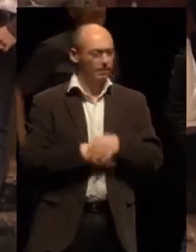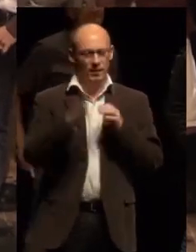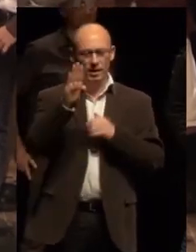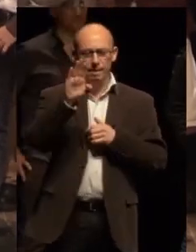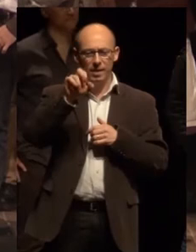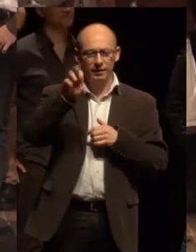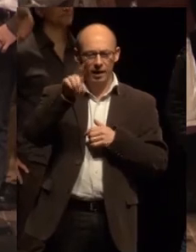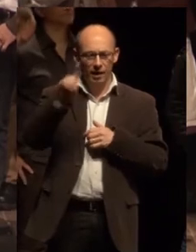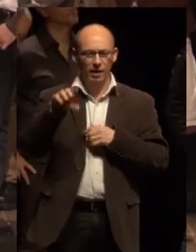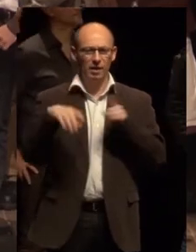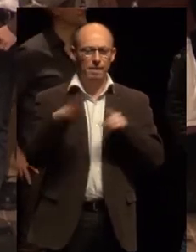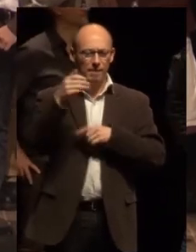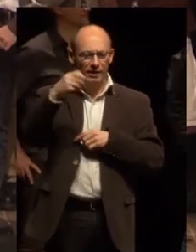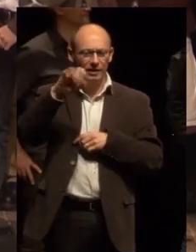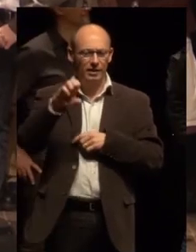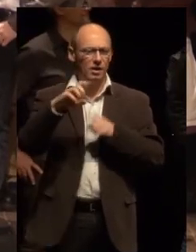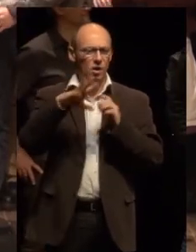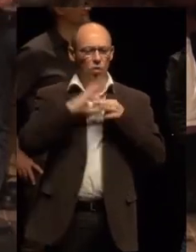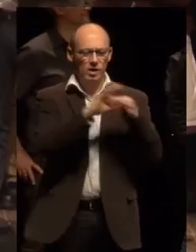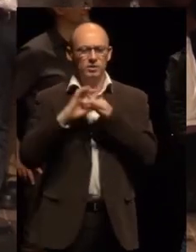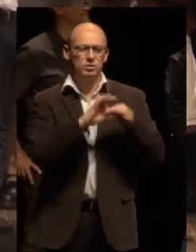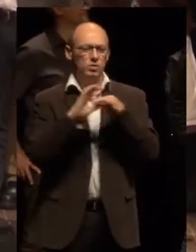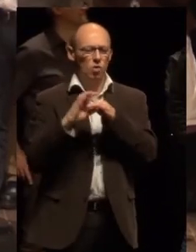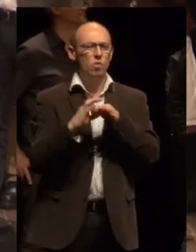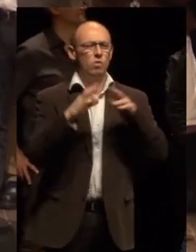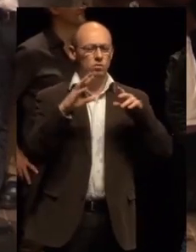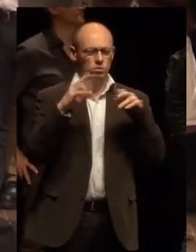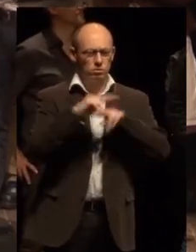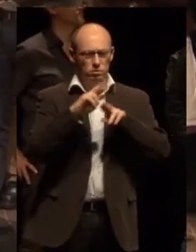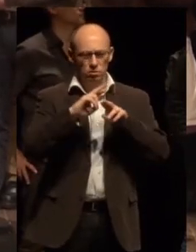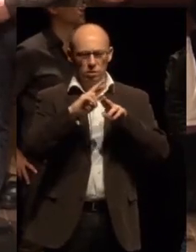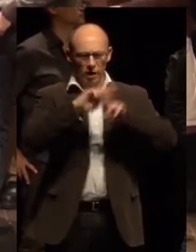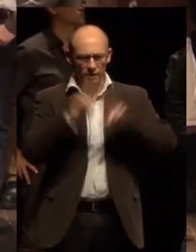Bernard Macré, adjoint aux relations internationales, aux solidarités internationales.